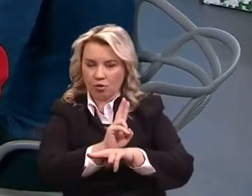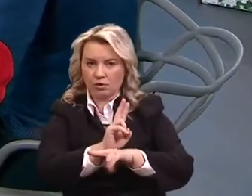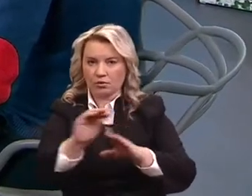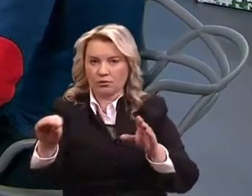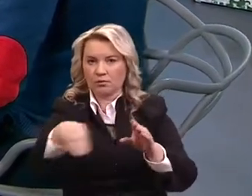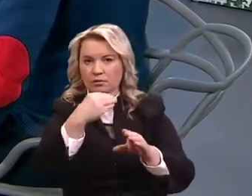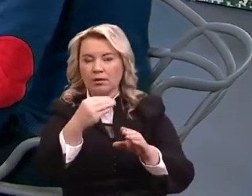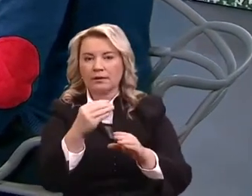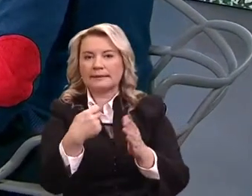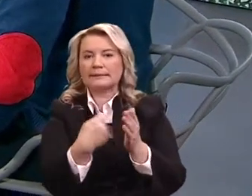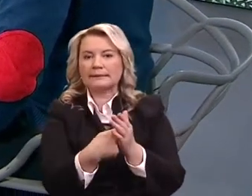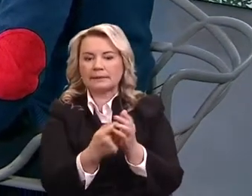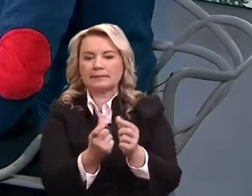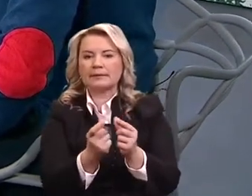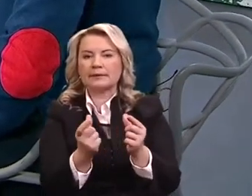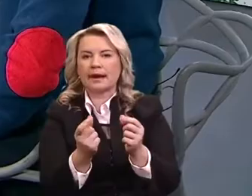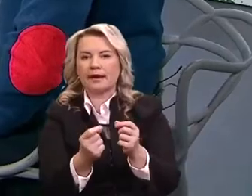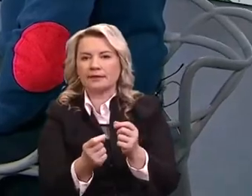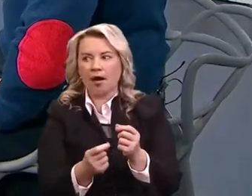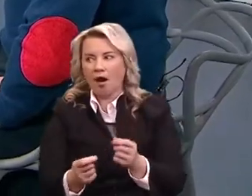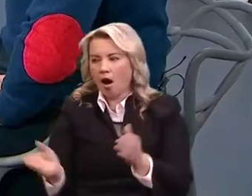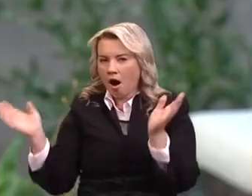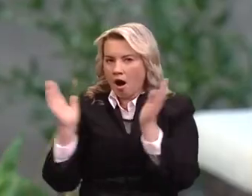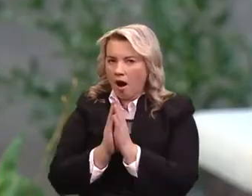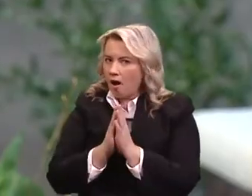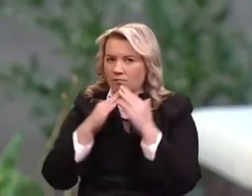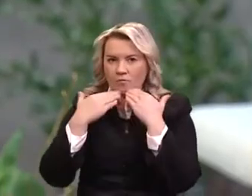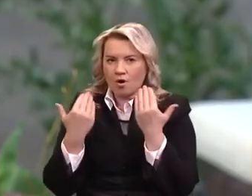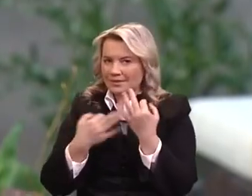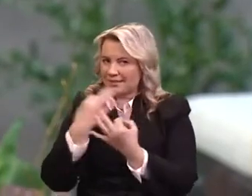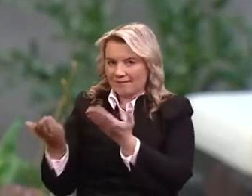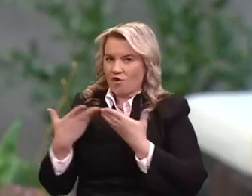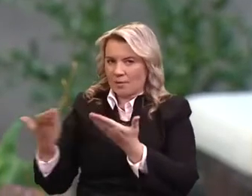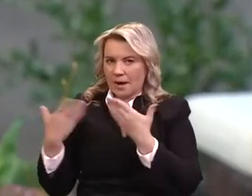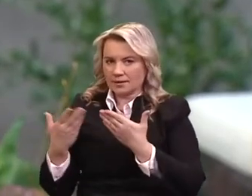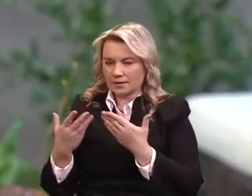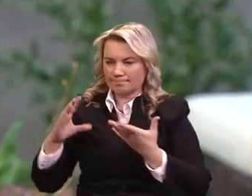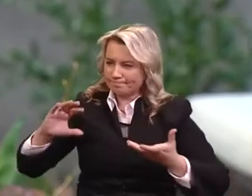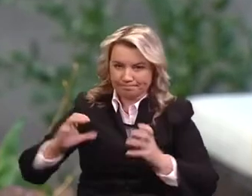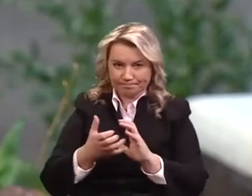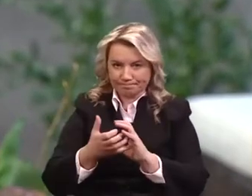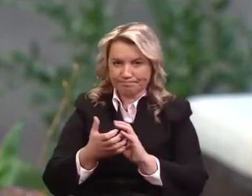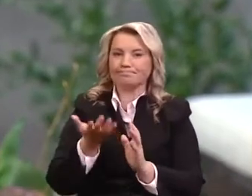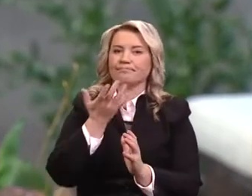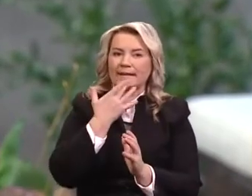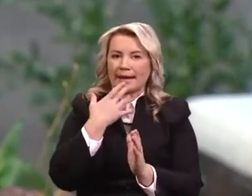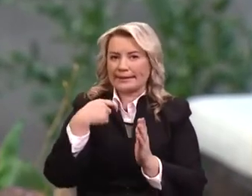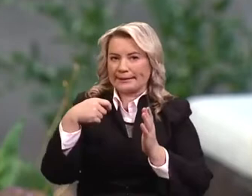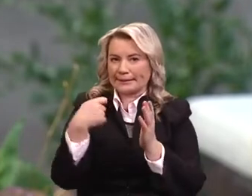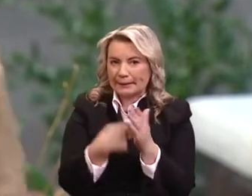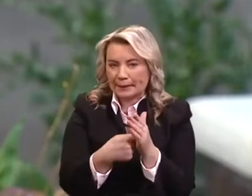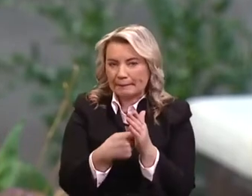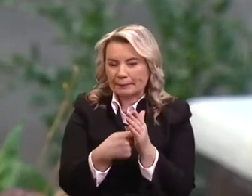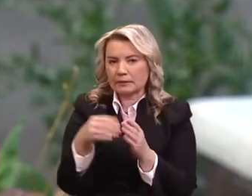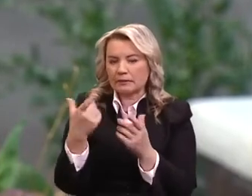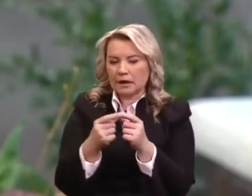budeme platit. No teda... Tolik toho je. Takže když to zhrneme, tak jaký typ platby byste zadal nejraději,